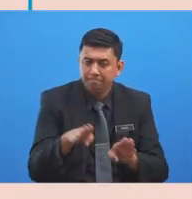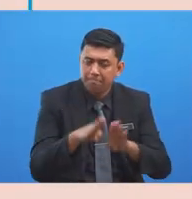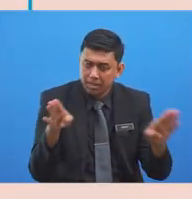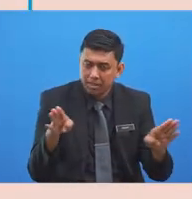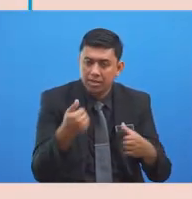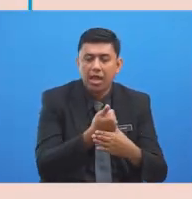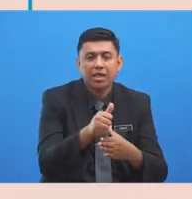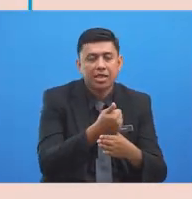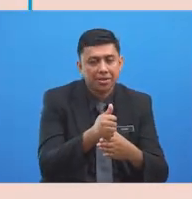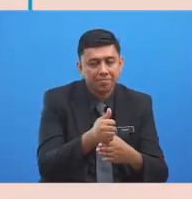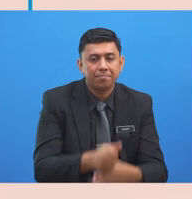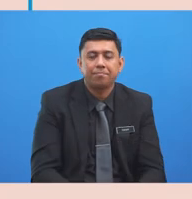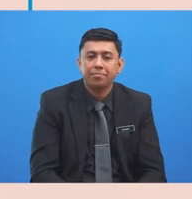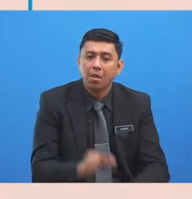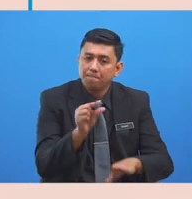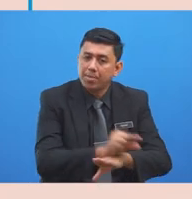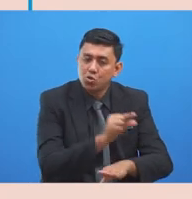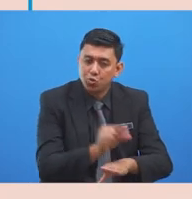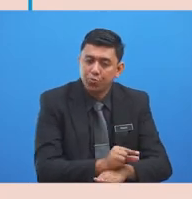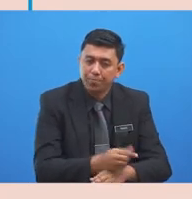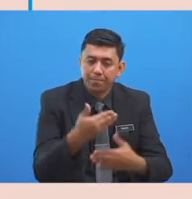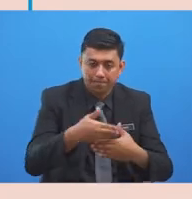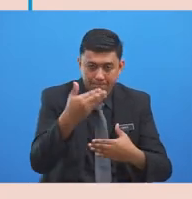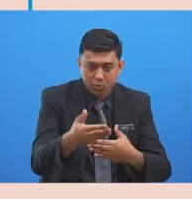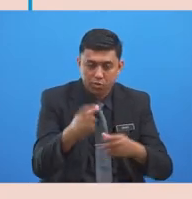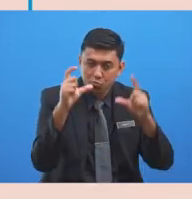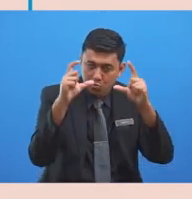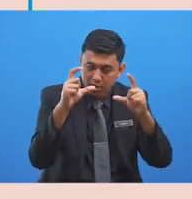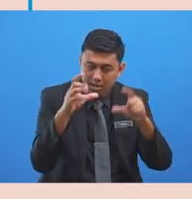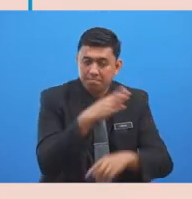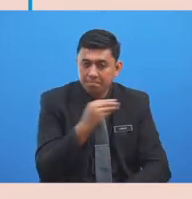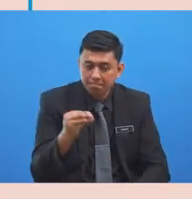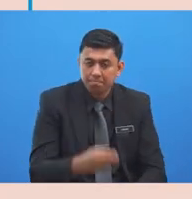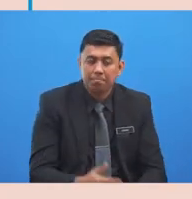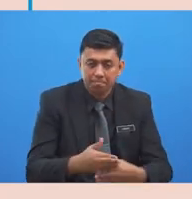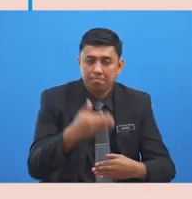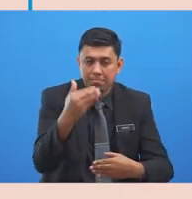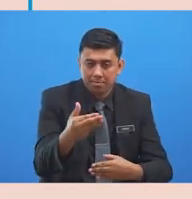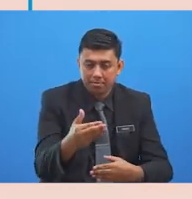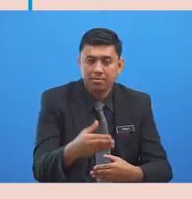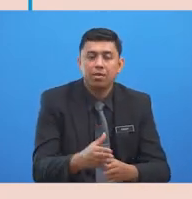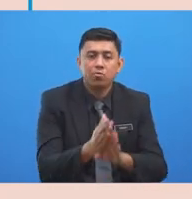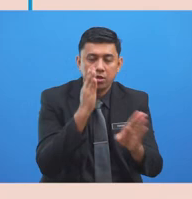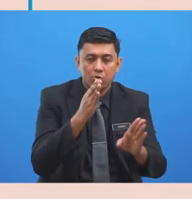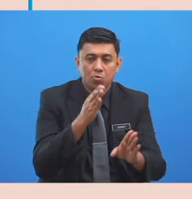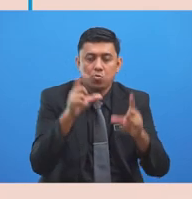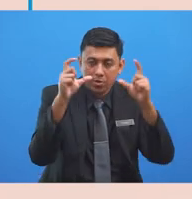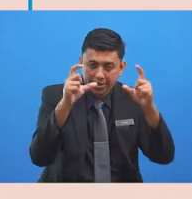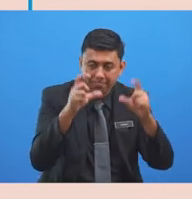perbezaan antara penggunaan next kurungan dan next line